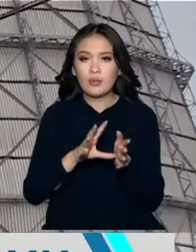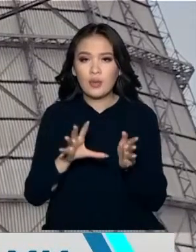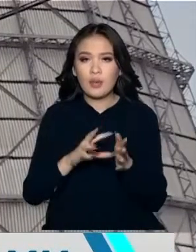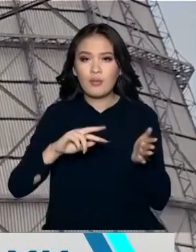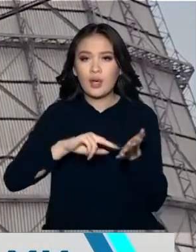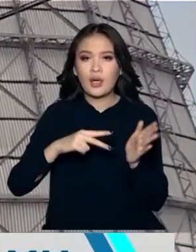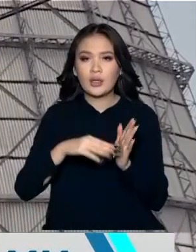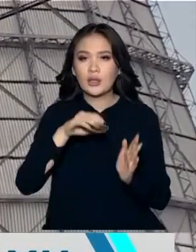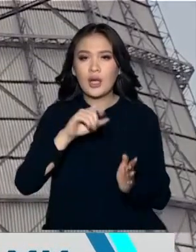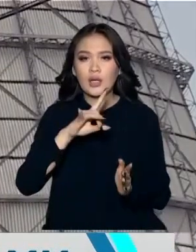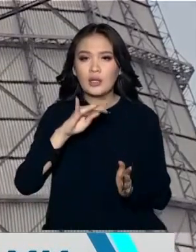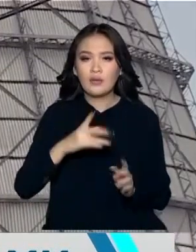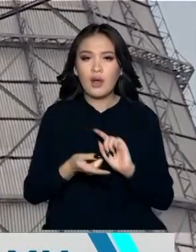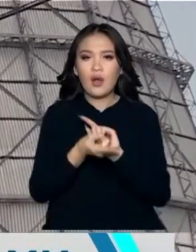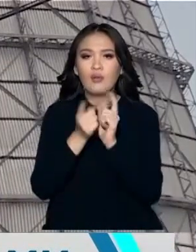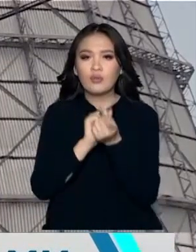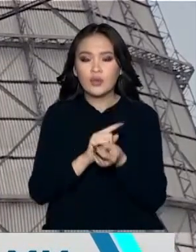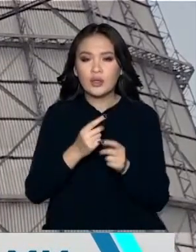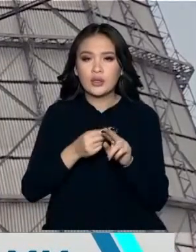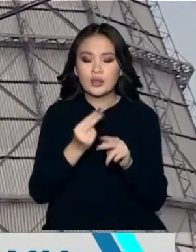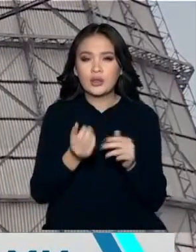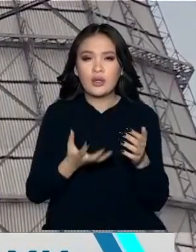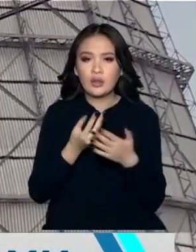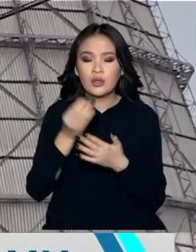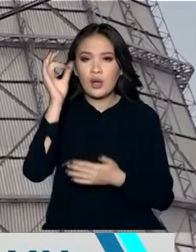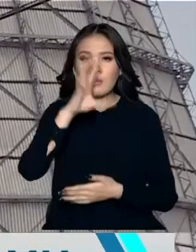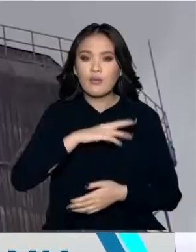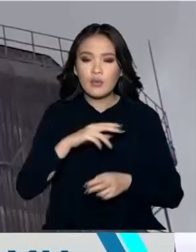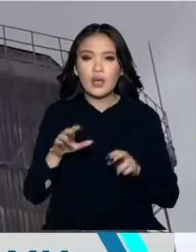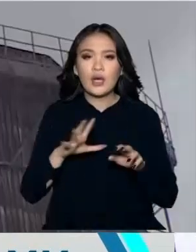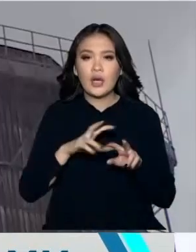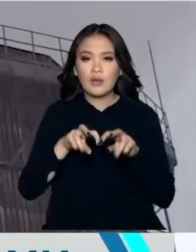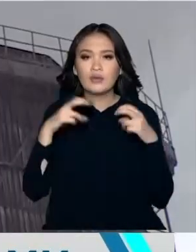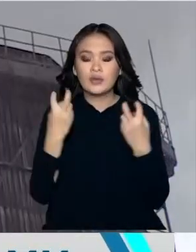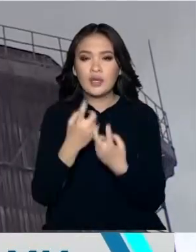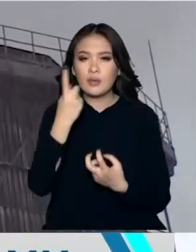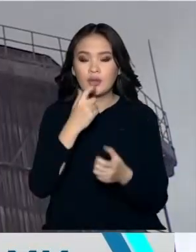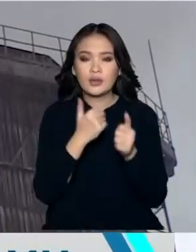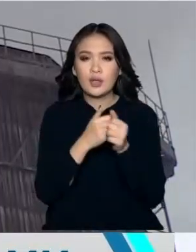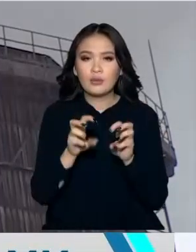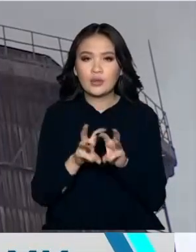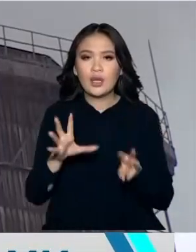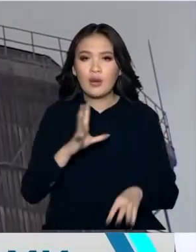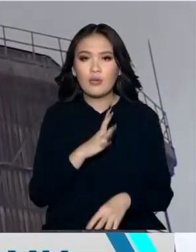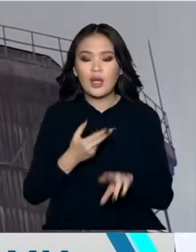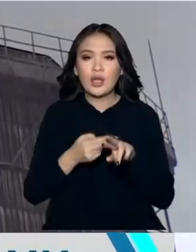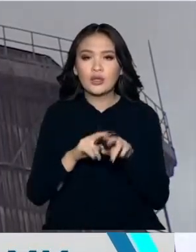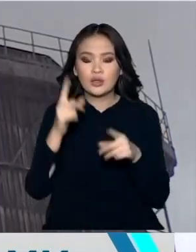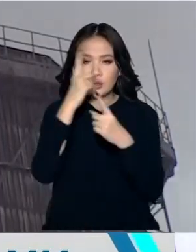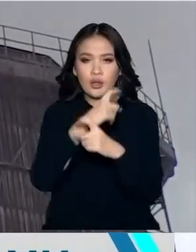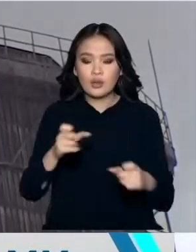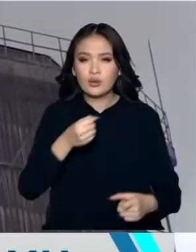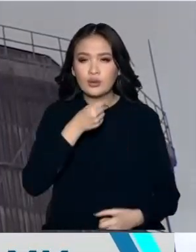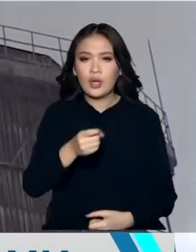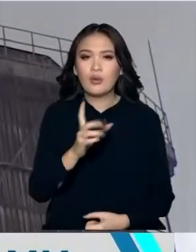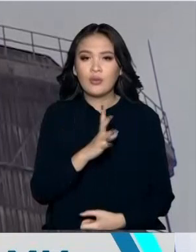по программе «Тариф в обмен на инвестиции». В кулуарах правительства первый заместитель премьер-министра Роман Скляр сообщил журналистам о